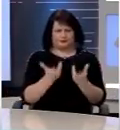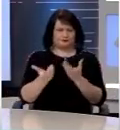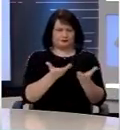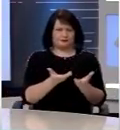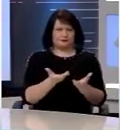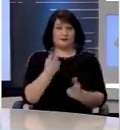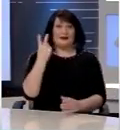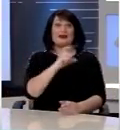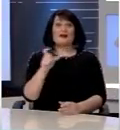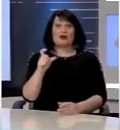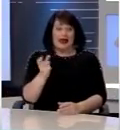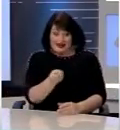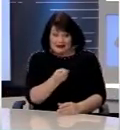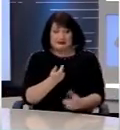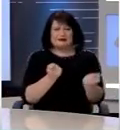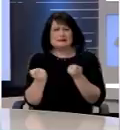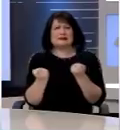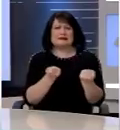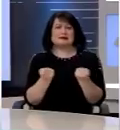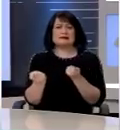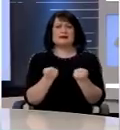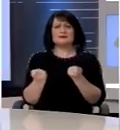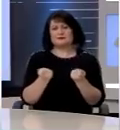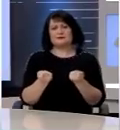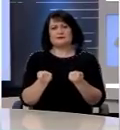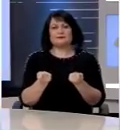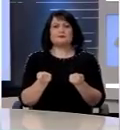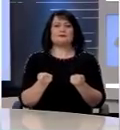15 μέρες συντονισμένα όλα τα...